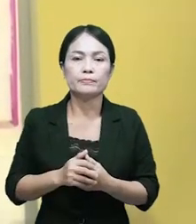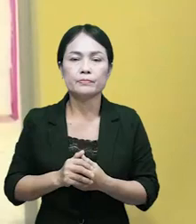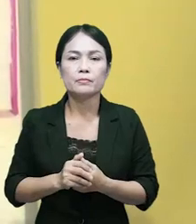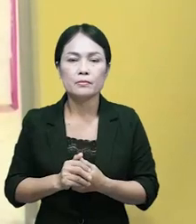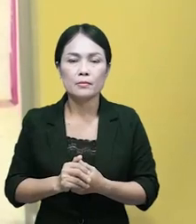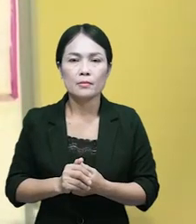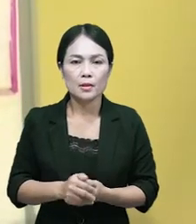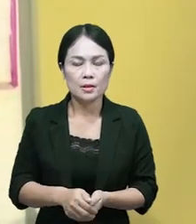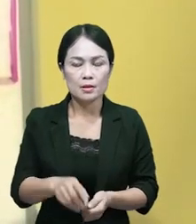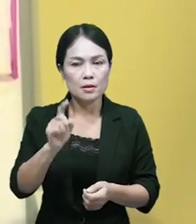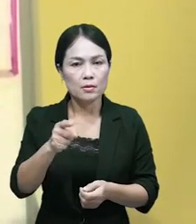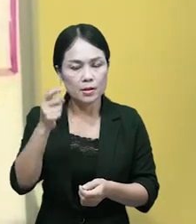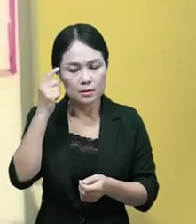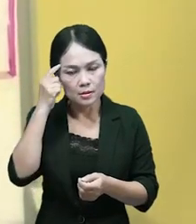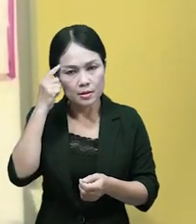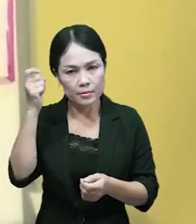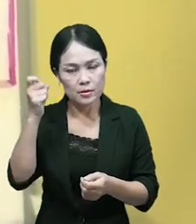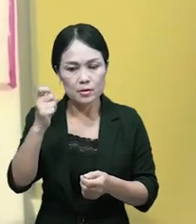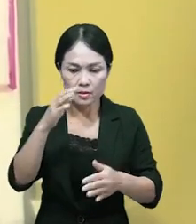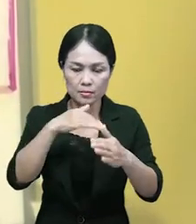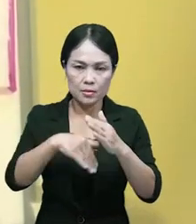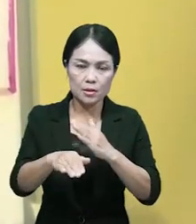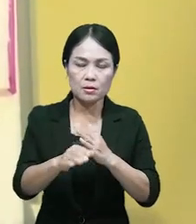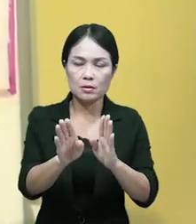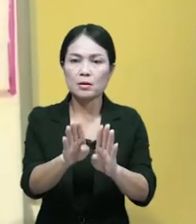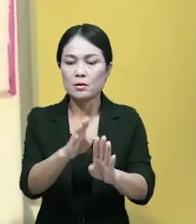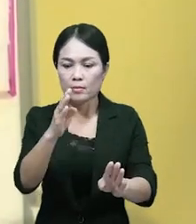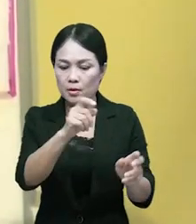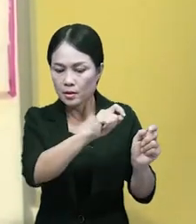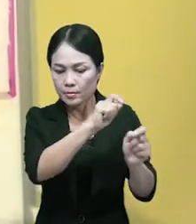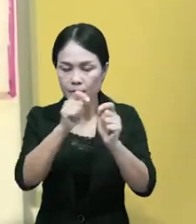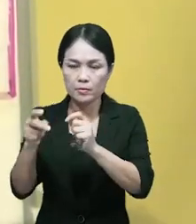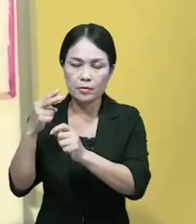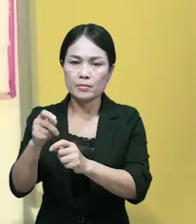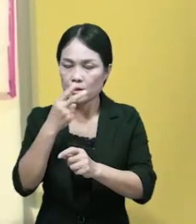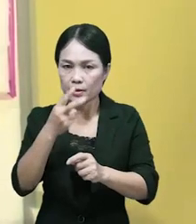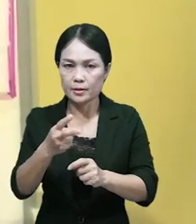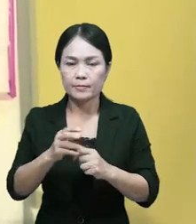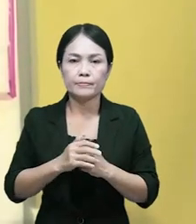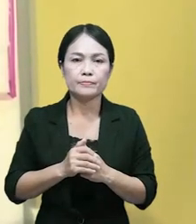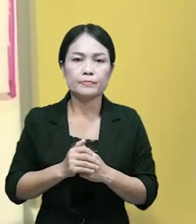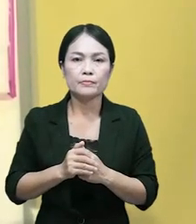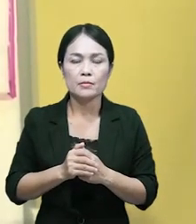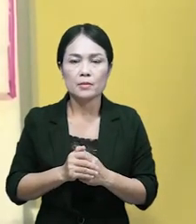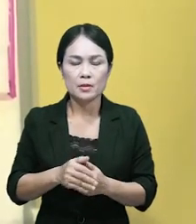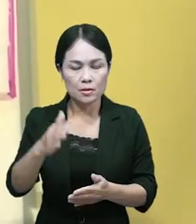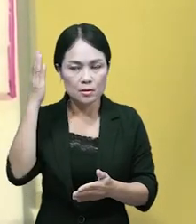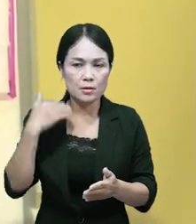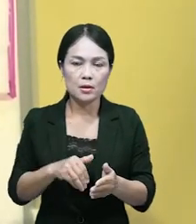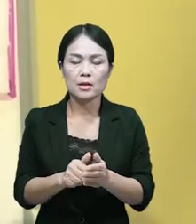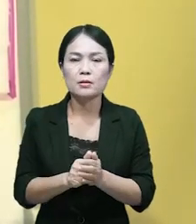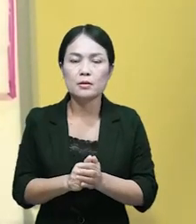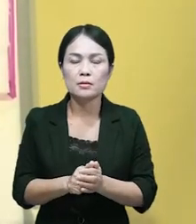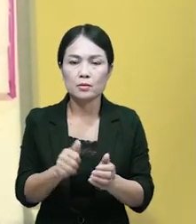គាត់នឹកសង្ស័យក៏ចូលទៅបើកមុងមើលឃើញប្រពន្ធជាប់ក្